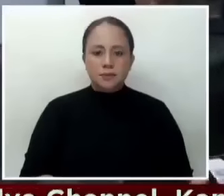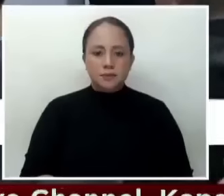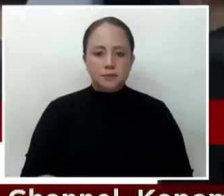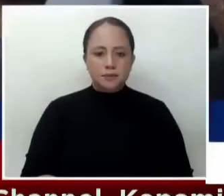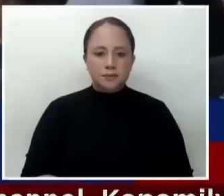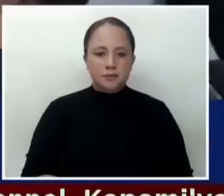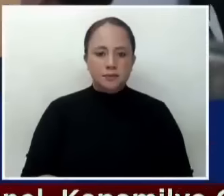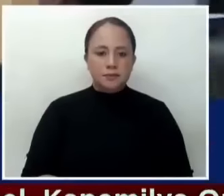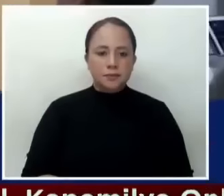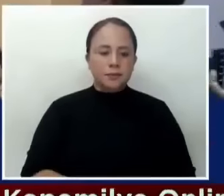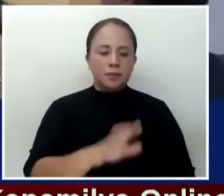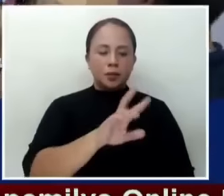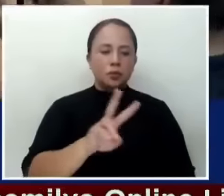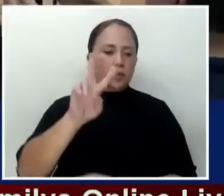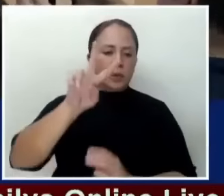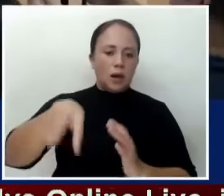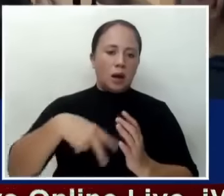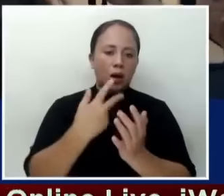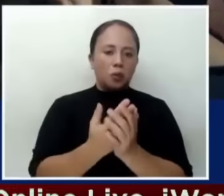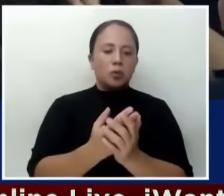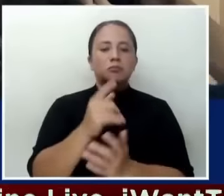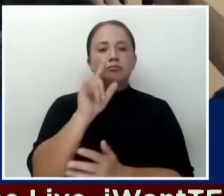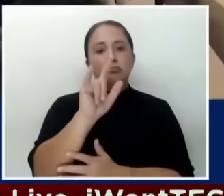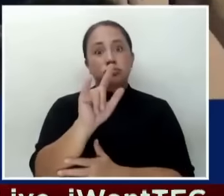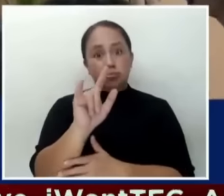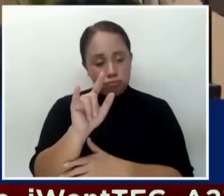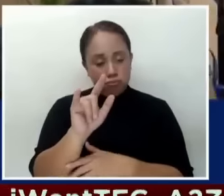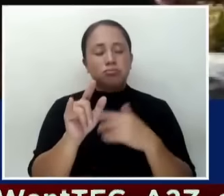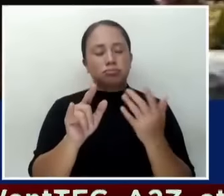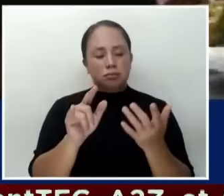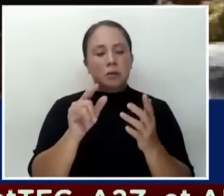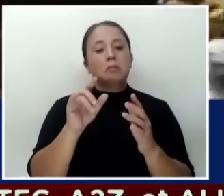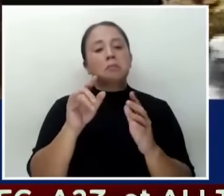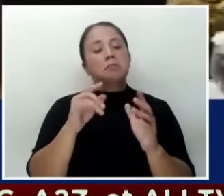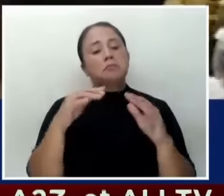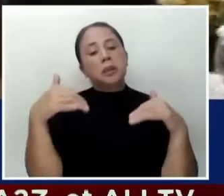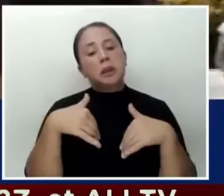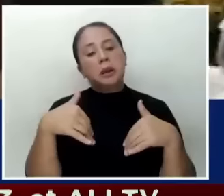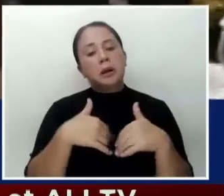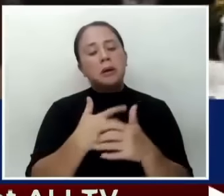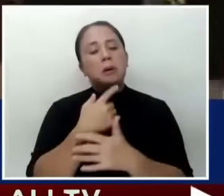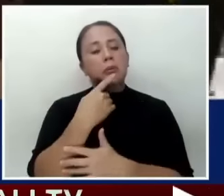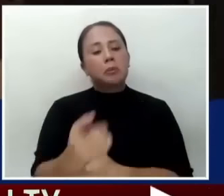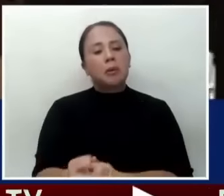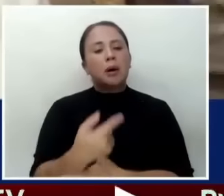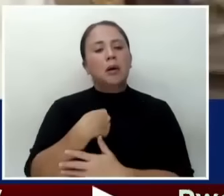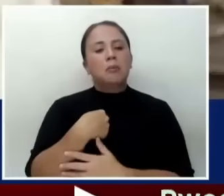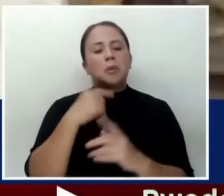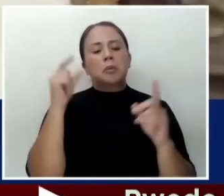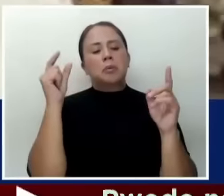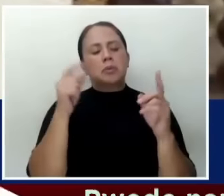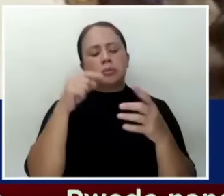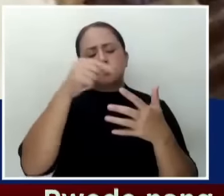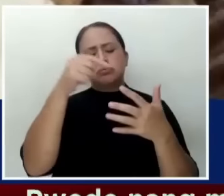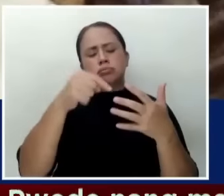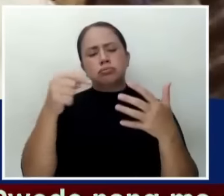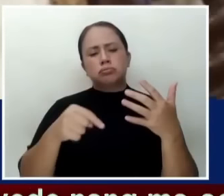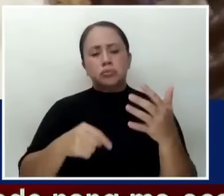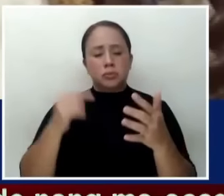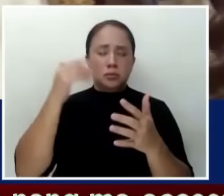Sa halos dalawang oras na press conference ni Vice President Sara Duterte, bukang bibig niya ang mga batikos sa pamumuno ni